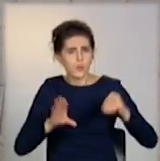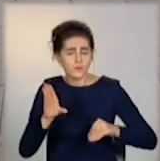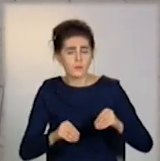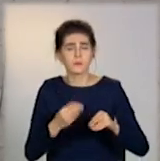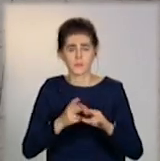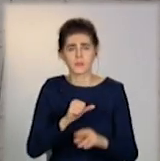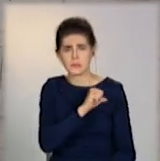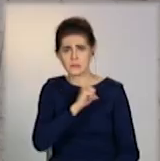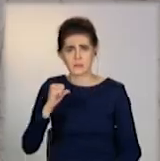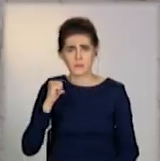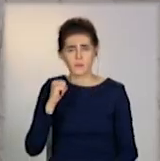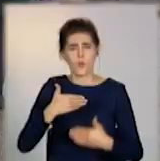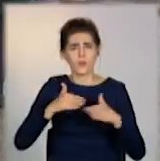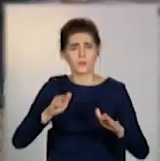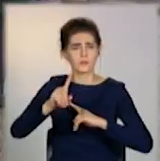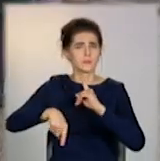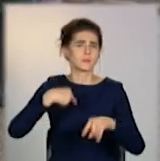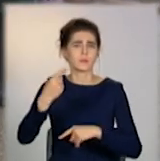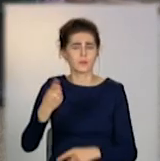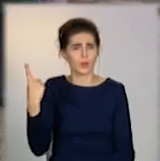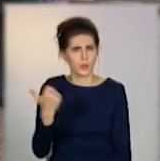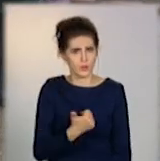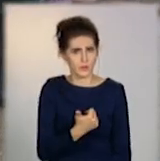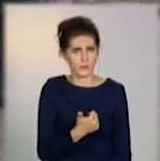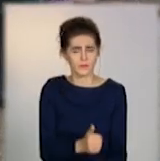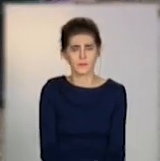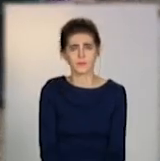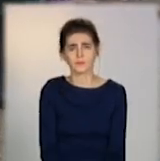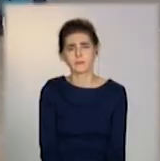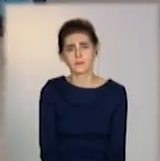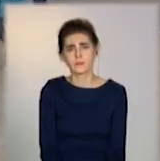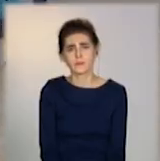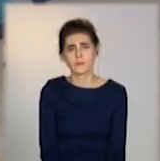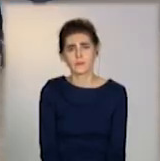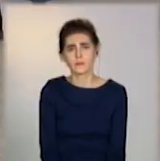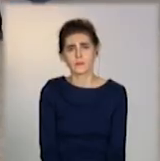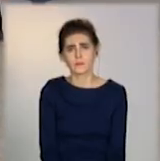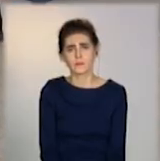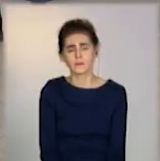бути. Відкриють її наступного тижня. Олена Успенська, Володимир Краснов, телеканал «Донбас».